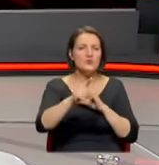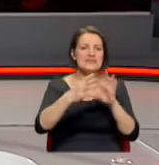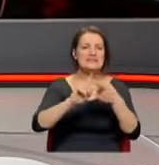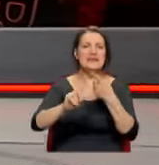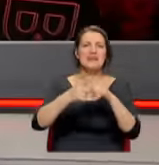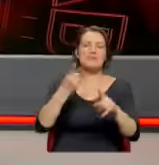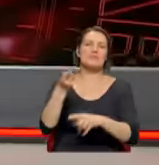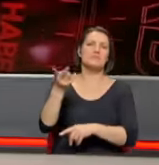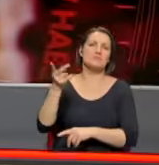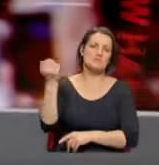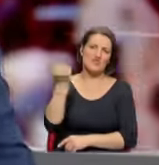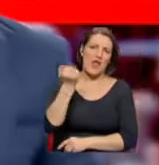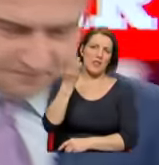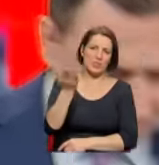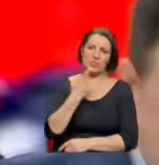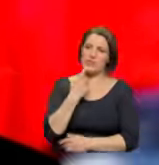cinayettir.